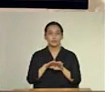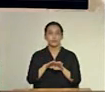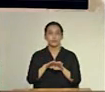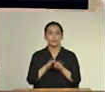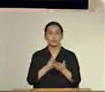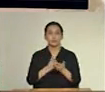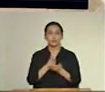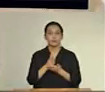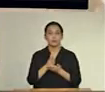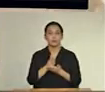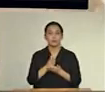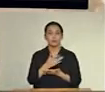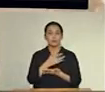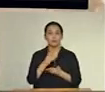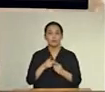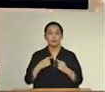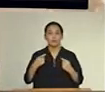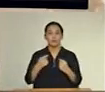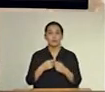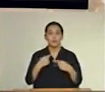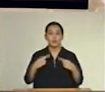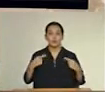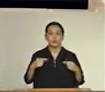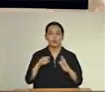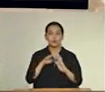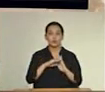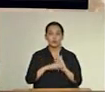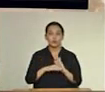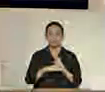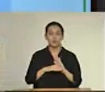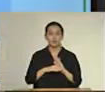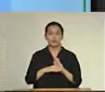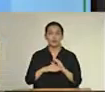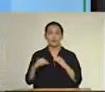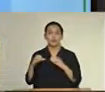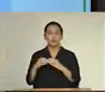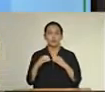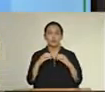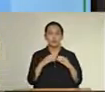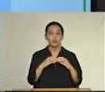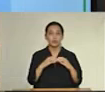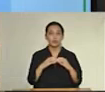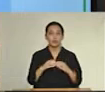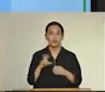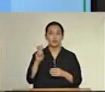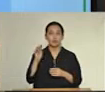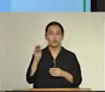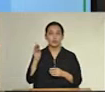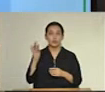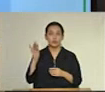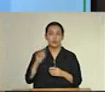Taqqoslash usuli tirik organizmlarning turli xil sistematik guruhlarga, organizmlar yoki